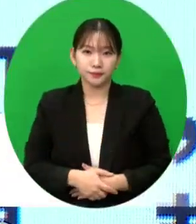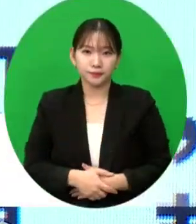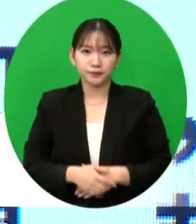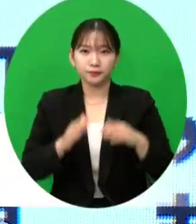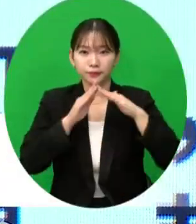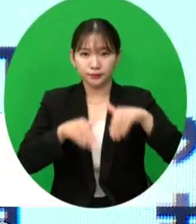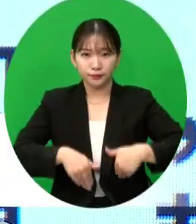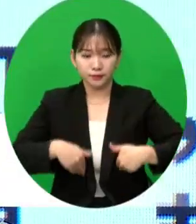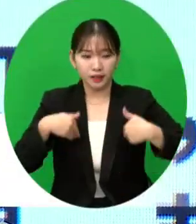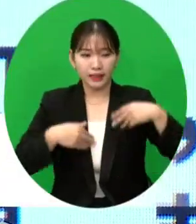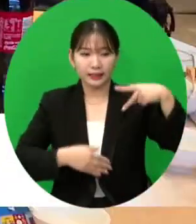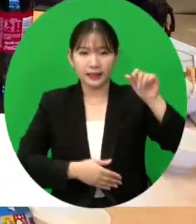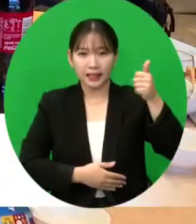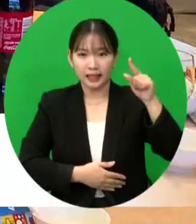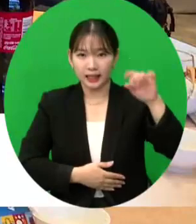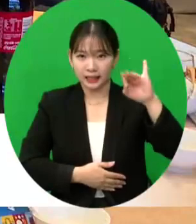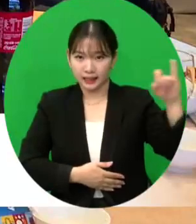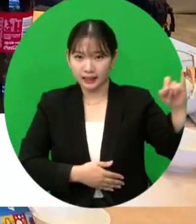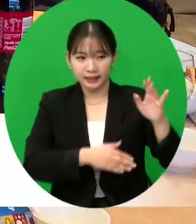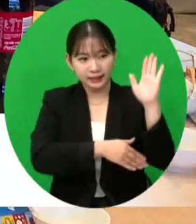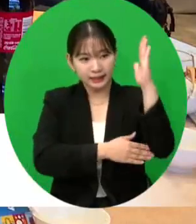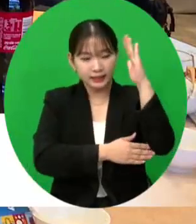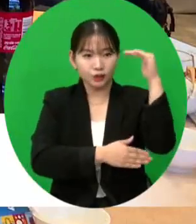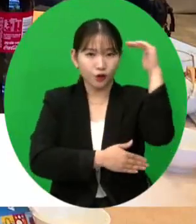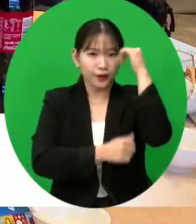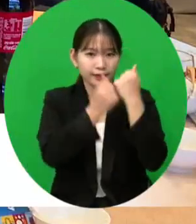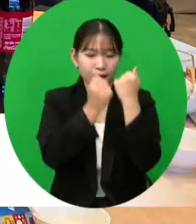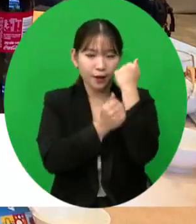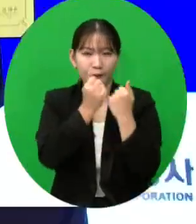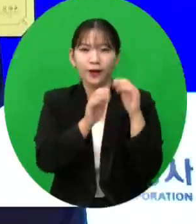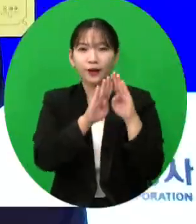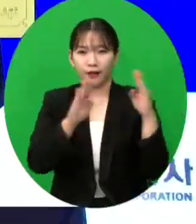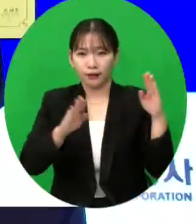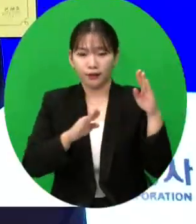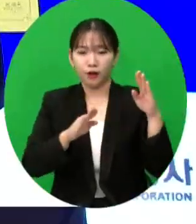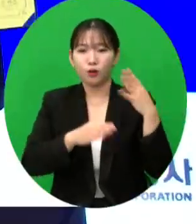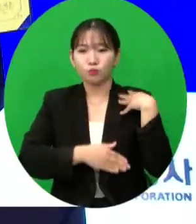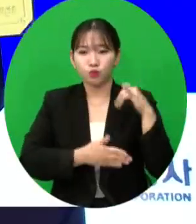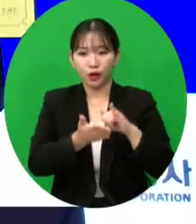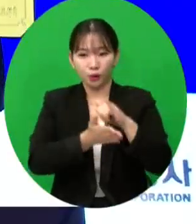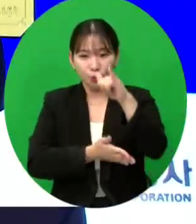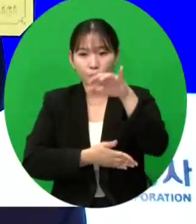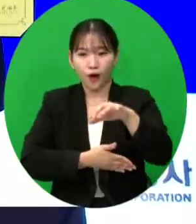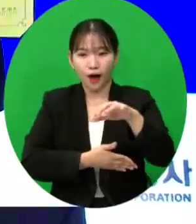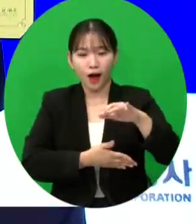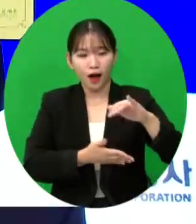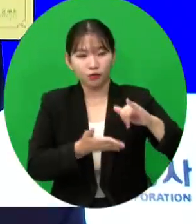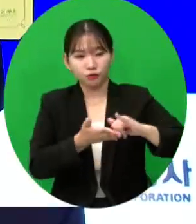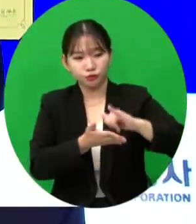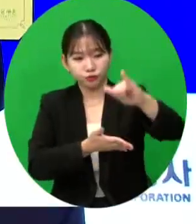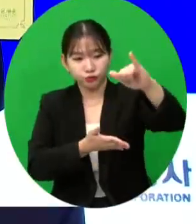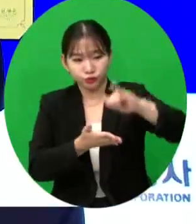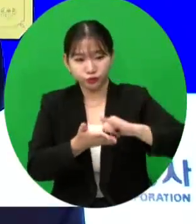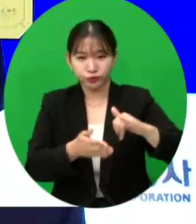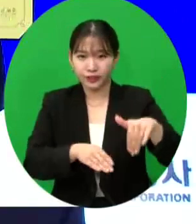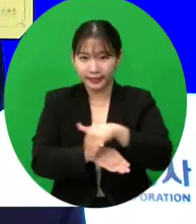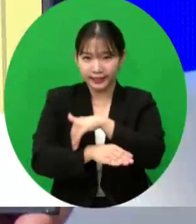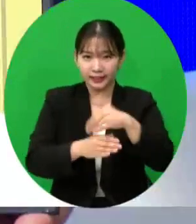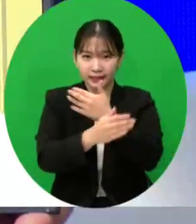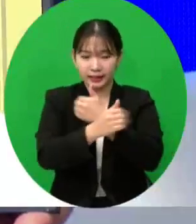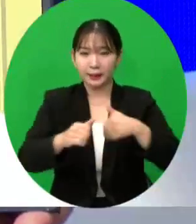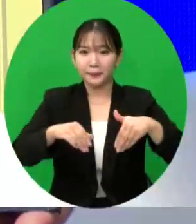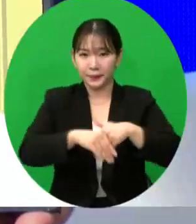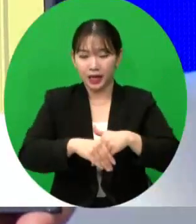전라남도는 상하이시에서 관광 설명회를 열고 상하이의 무한 국제공항 정기편 운항업무협약을 하는